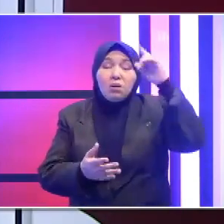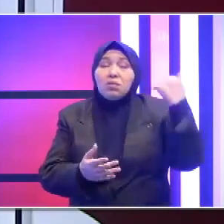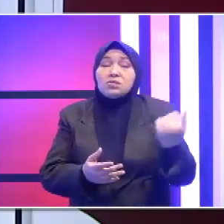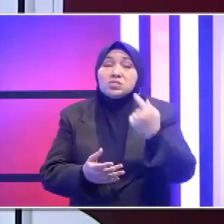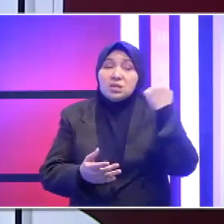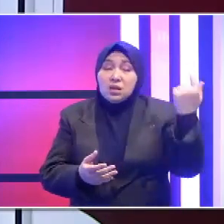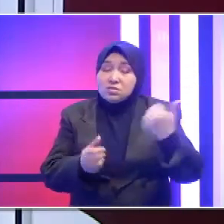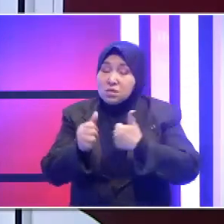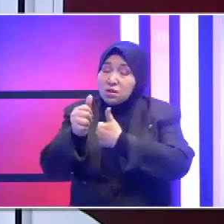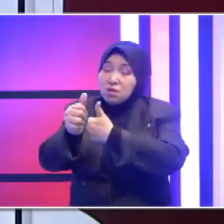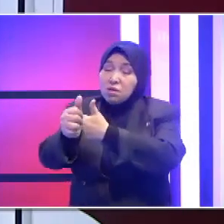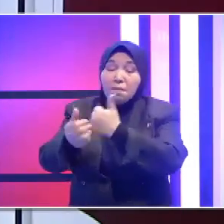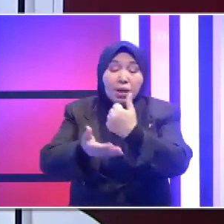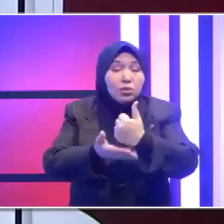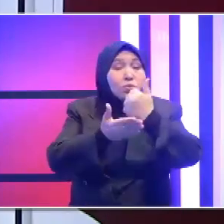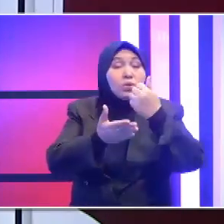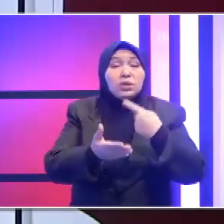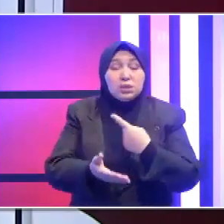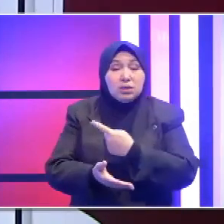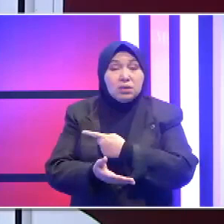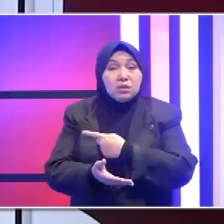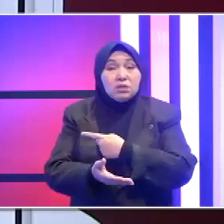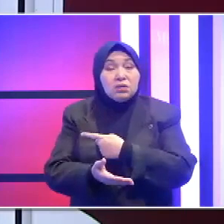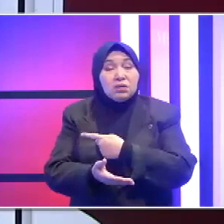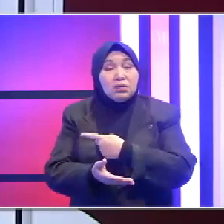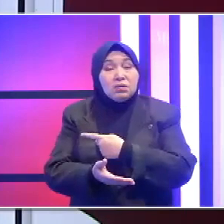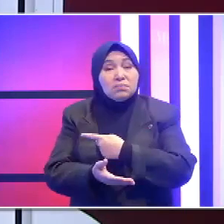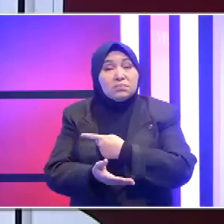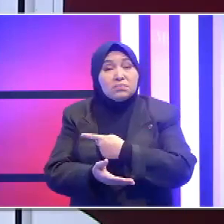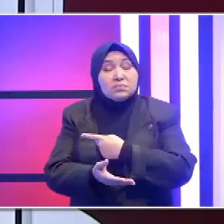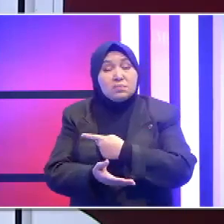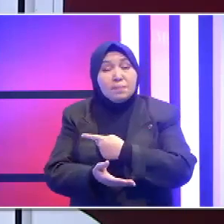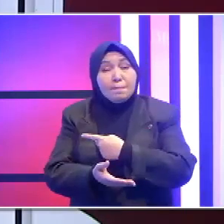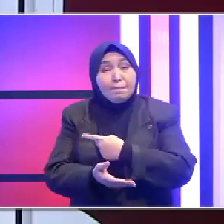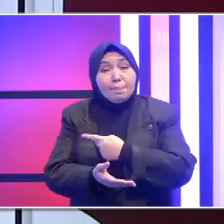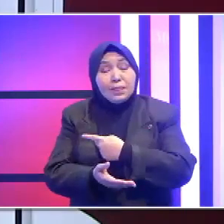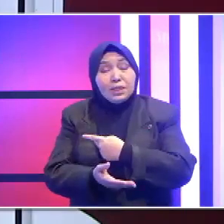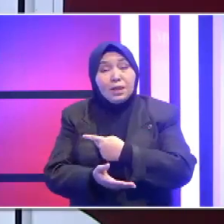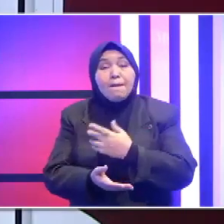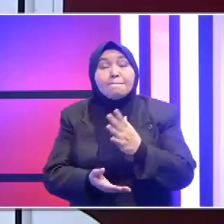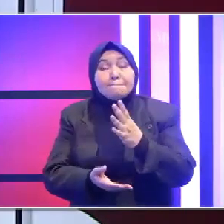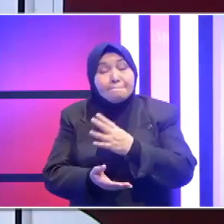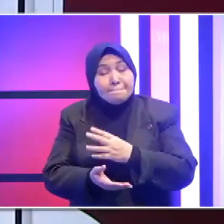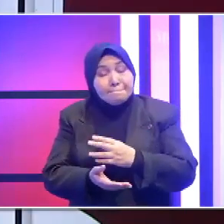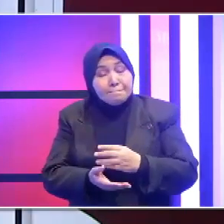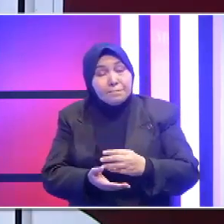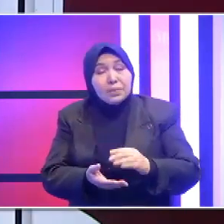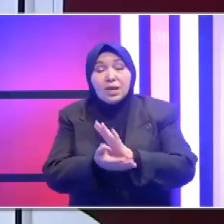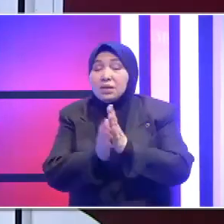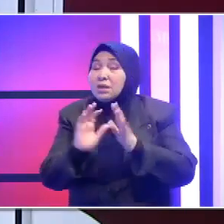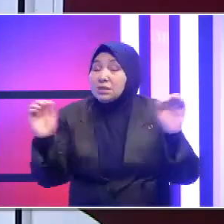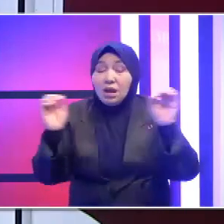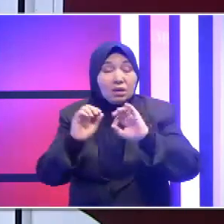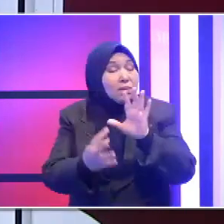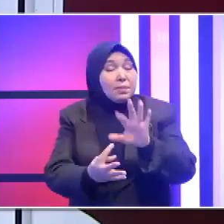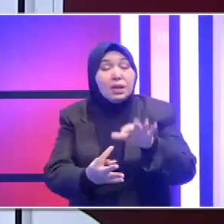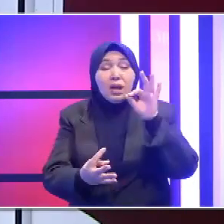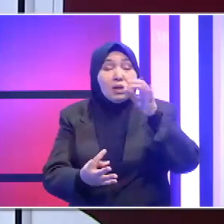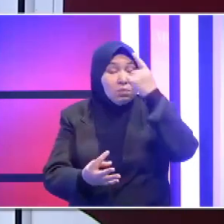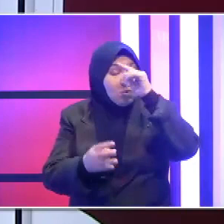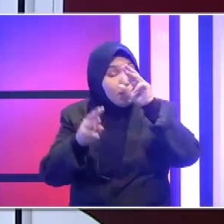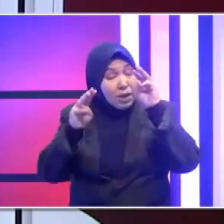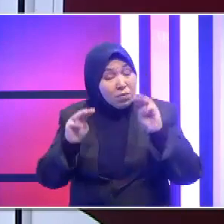Schweinsteiger bantu hidup maka nalakum Mulyo jadi tidak ada pilihan bagi